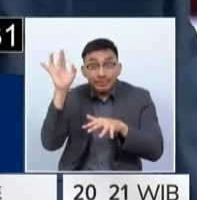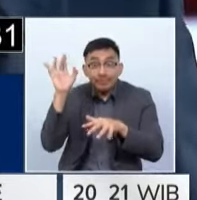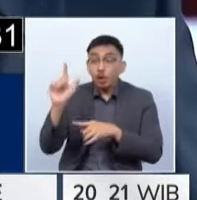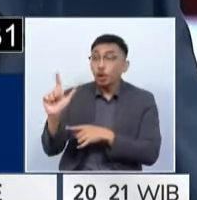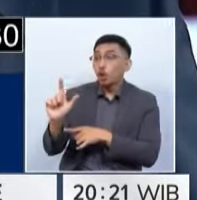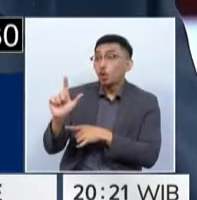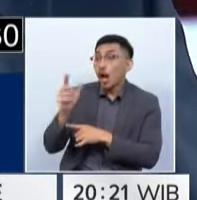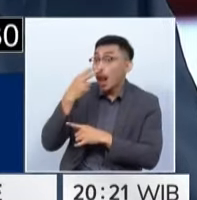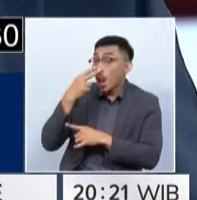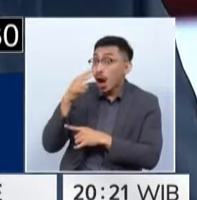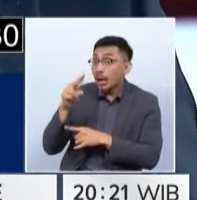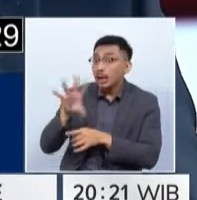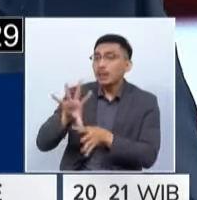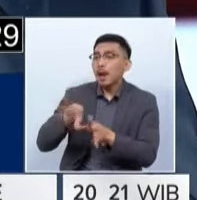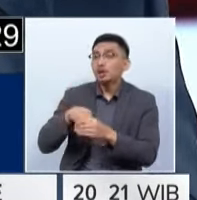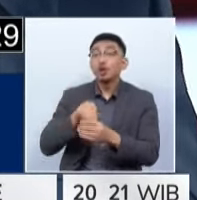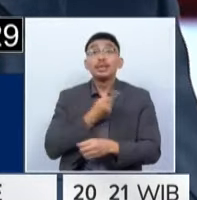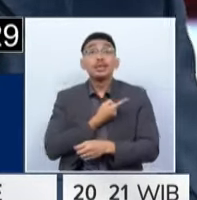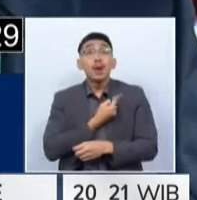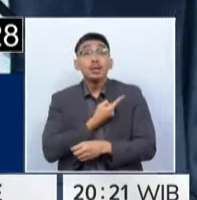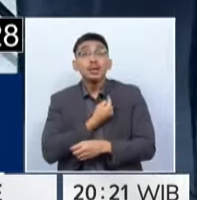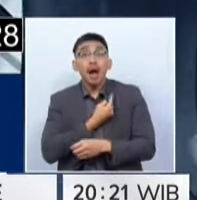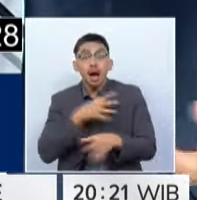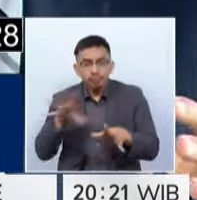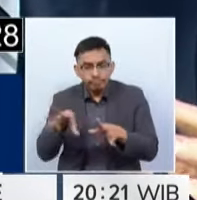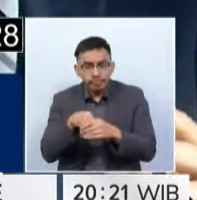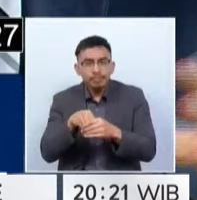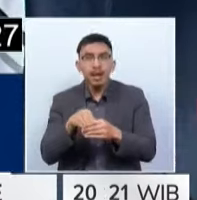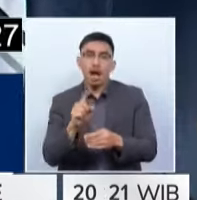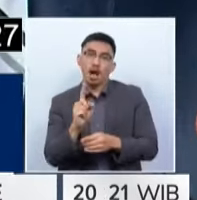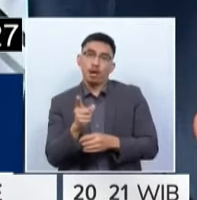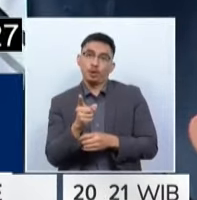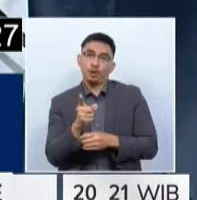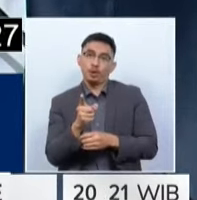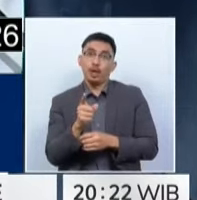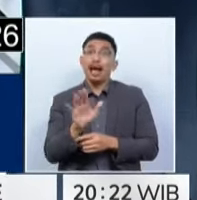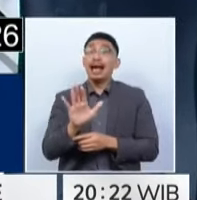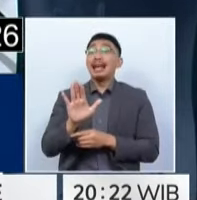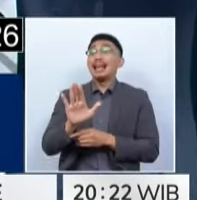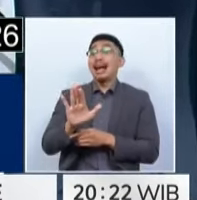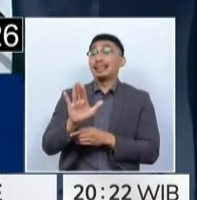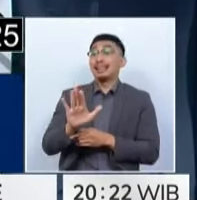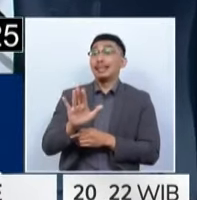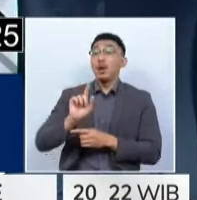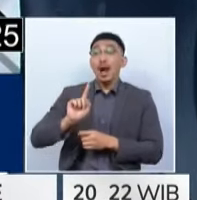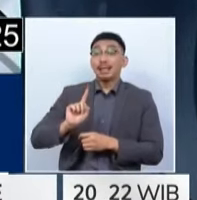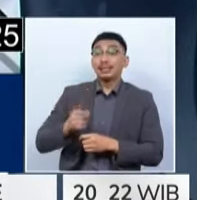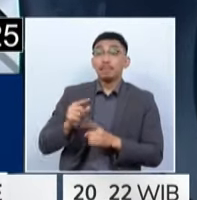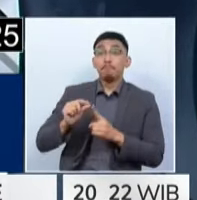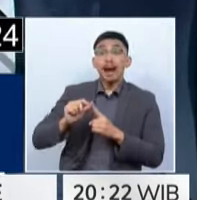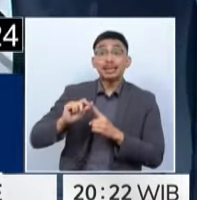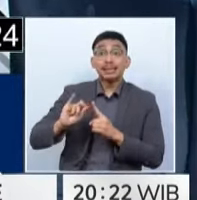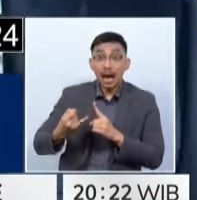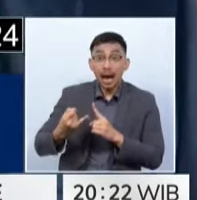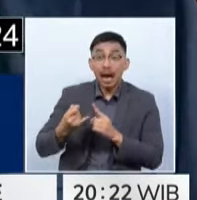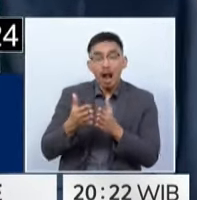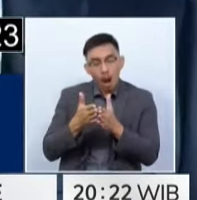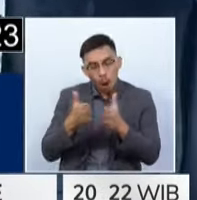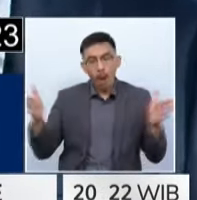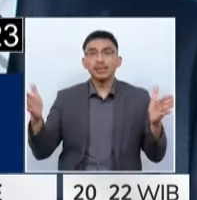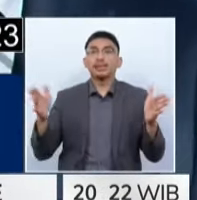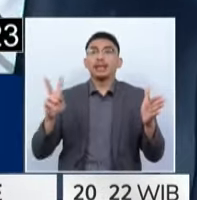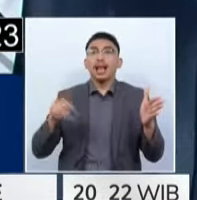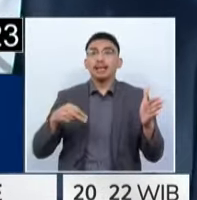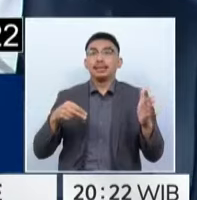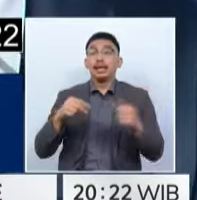swasta lalu memastikan bahwa ada perluasan wajib pajak yang harapannya nanti akan memperkuat juga GDP kita